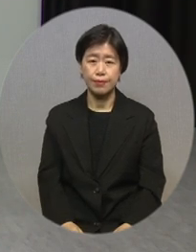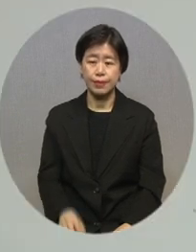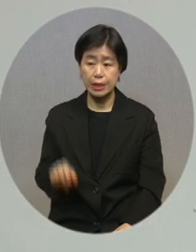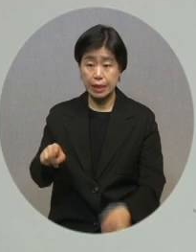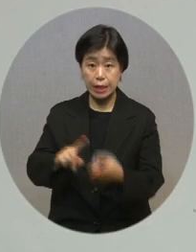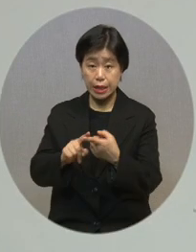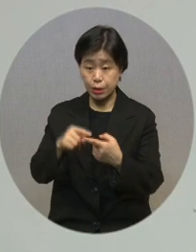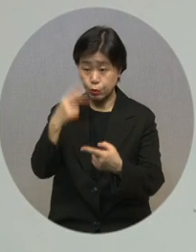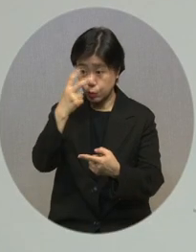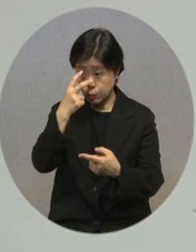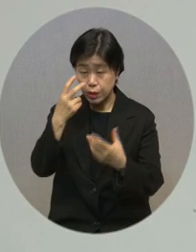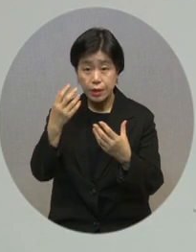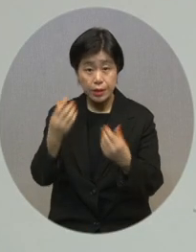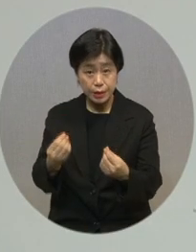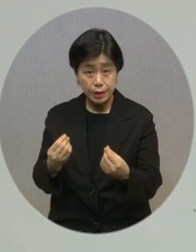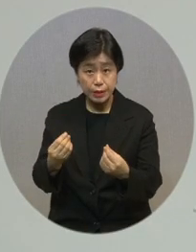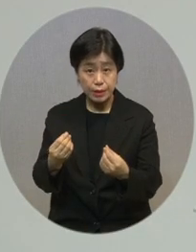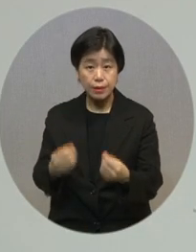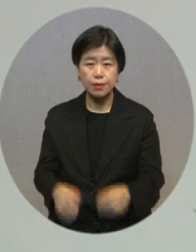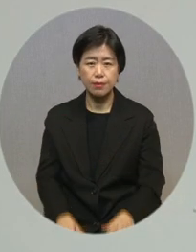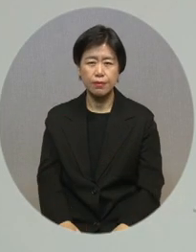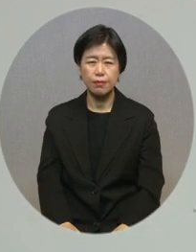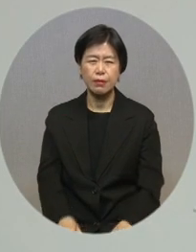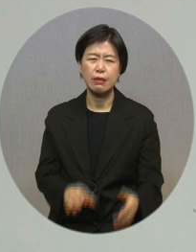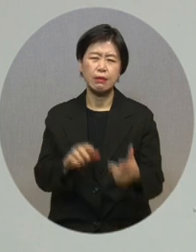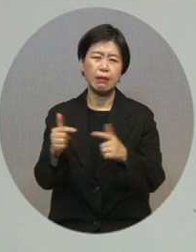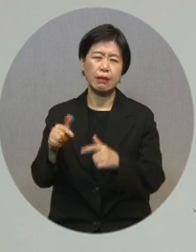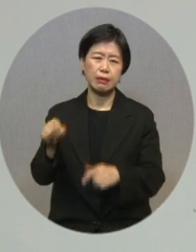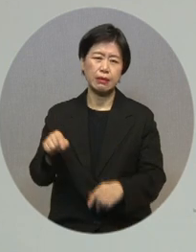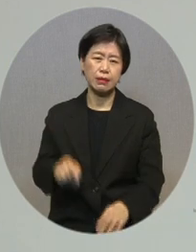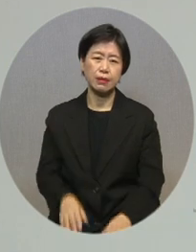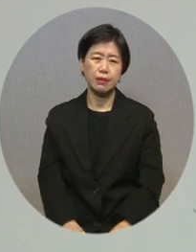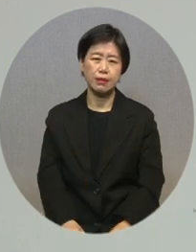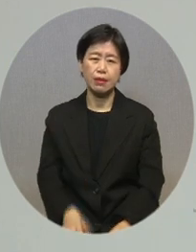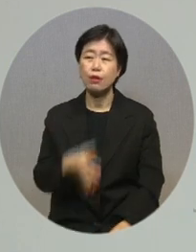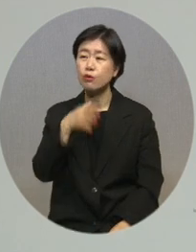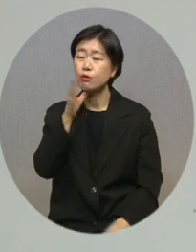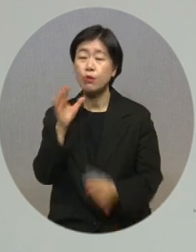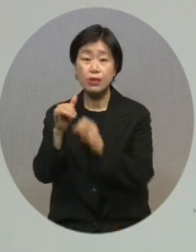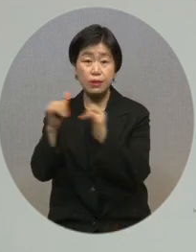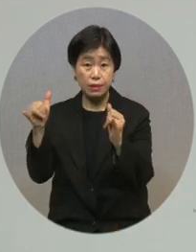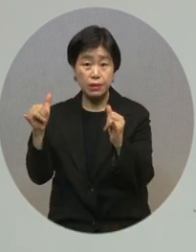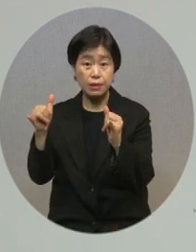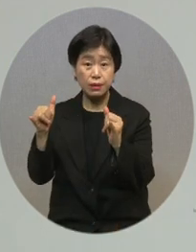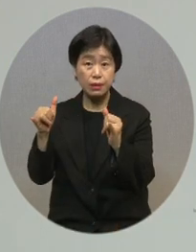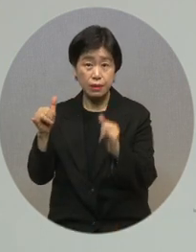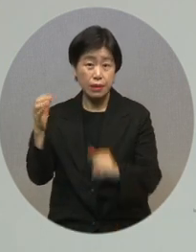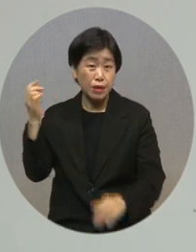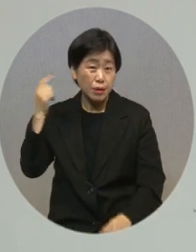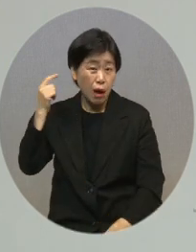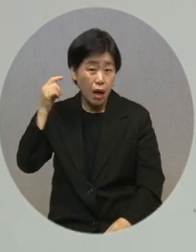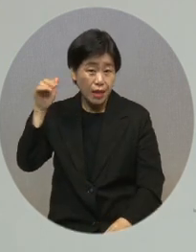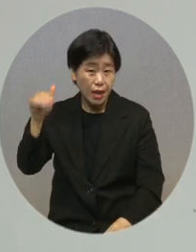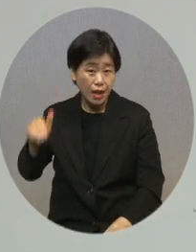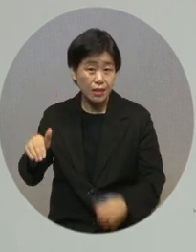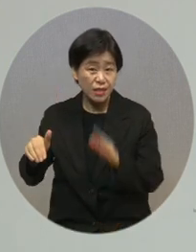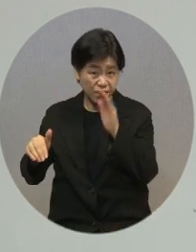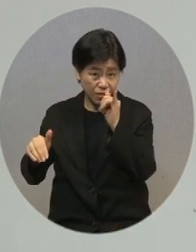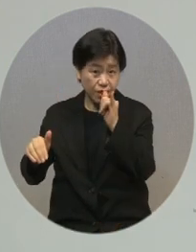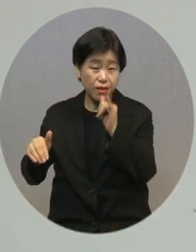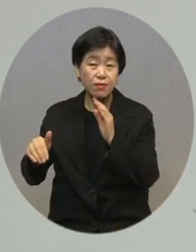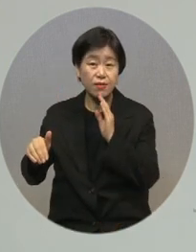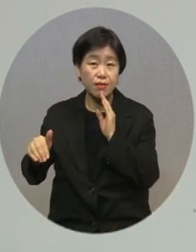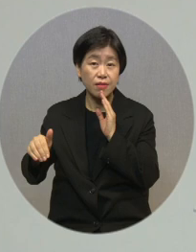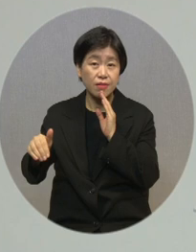해봤더니 이제 그 브로커들이 껴갖고 그러니까 노인분들이 이제 소음성 난청 그 난청이